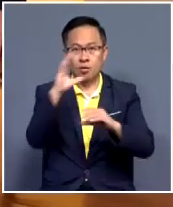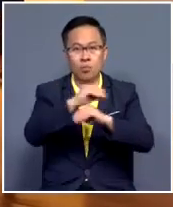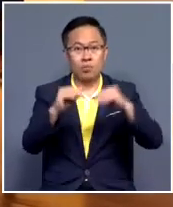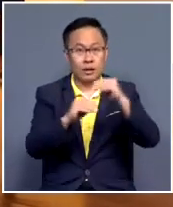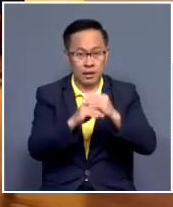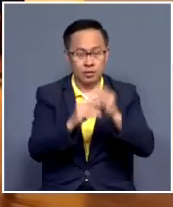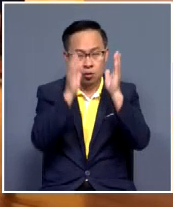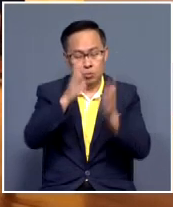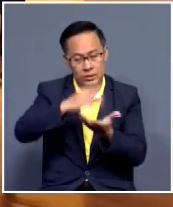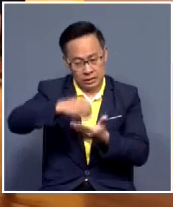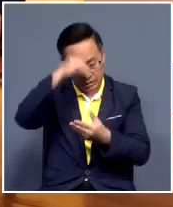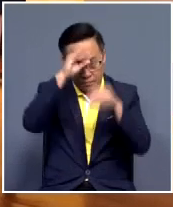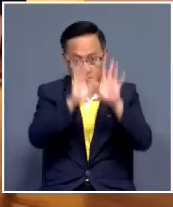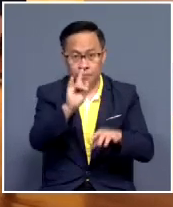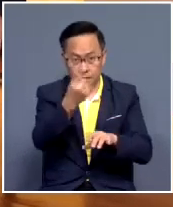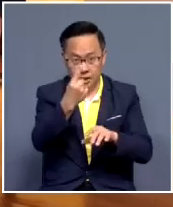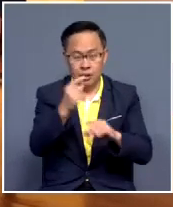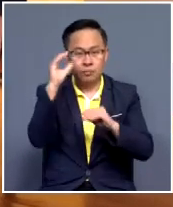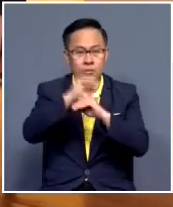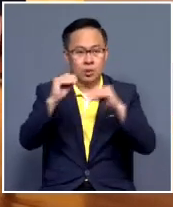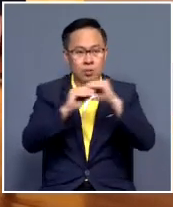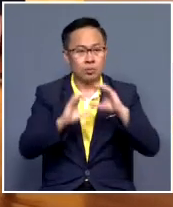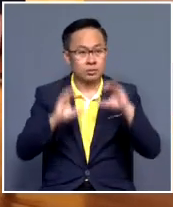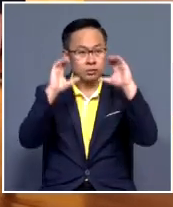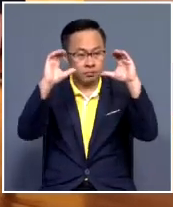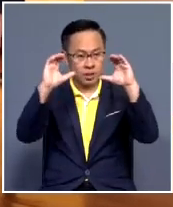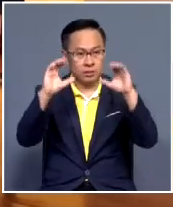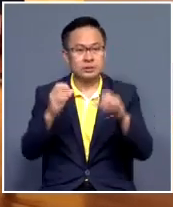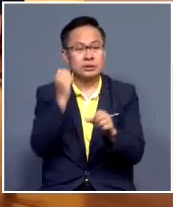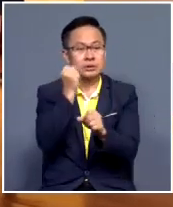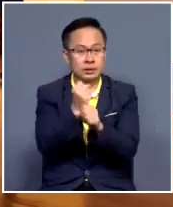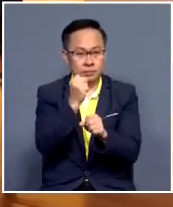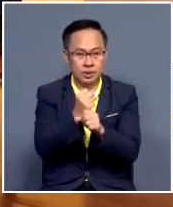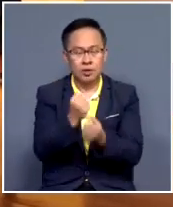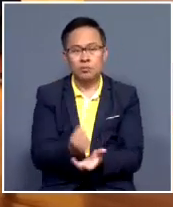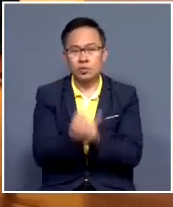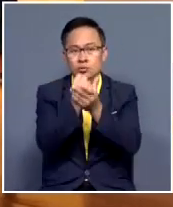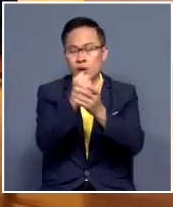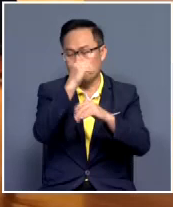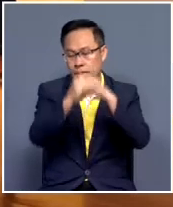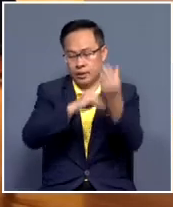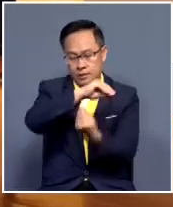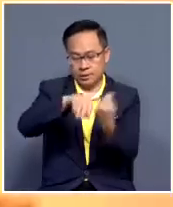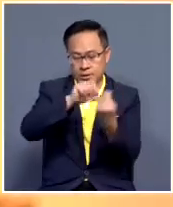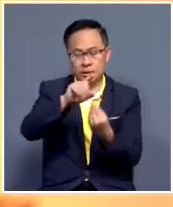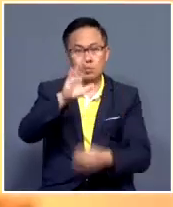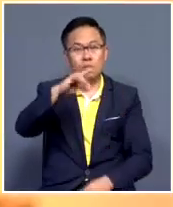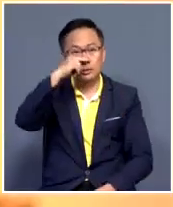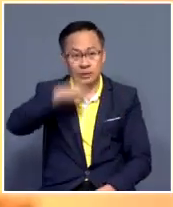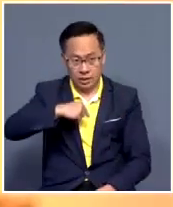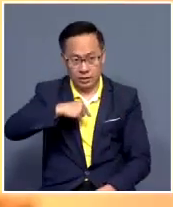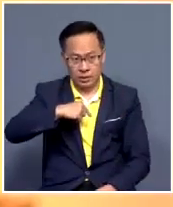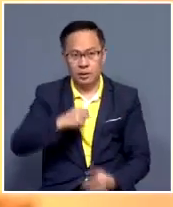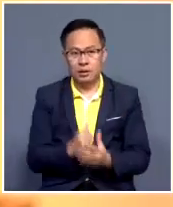บัณฑิตพันธุ์ใหม่นี้นะครับก็เป็นโครงการที่รัฐบาลมุ่งหวังในการที่จะยกระดับเศรษฐกิจของประเทศนะครับเราจึง